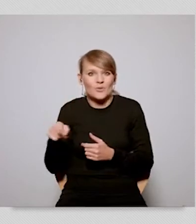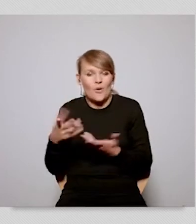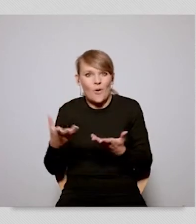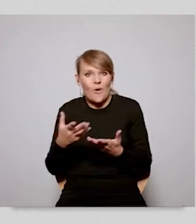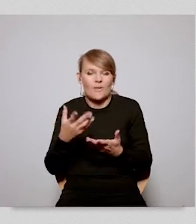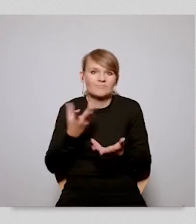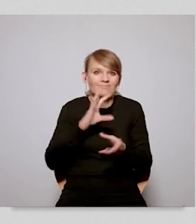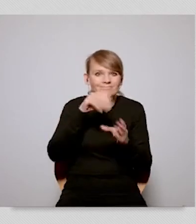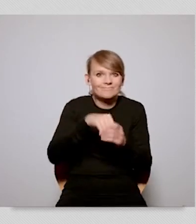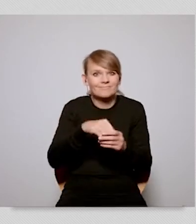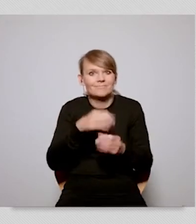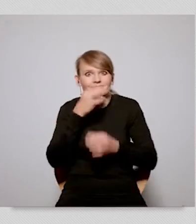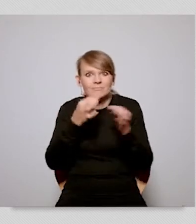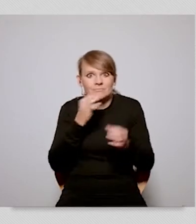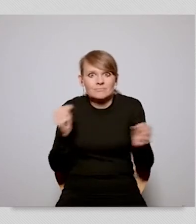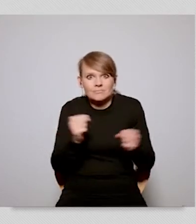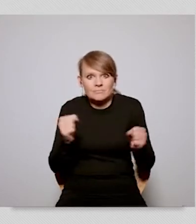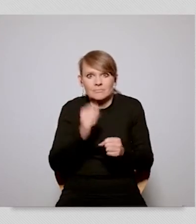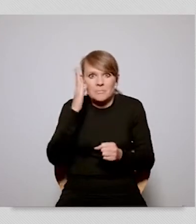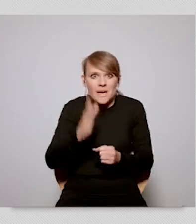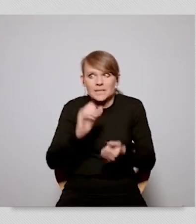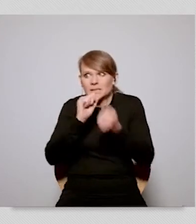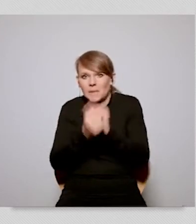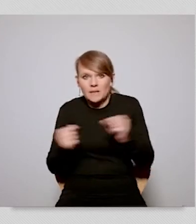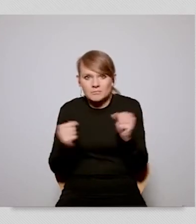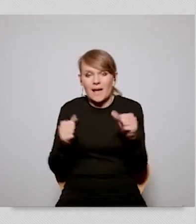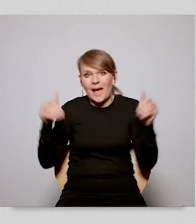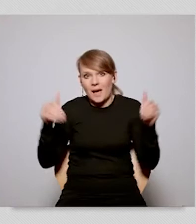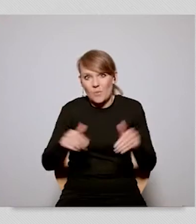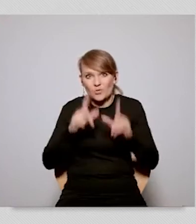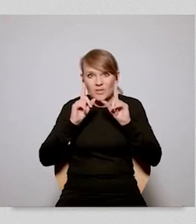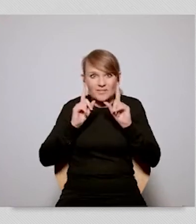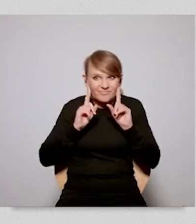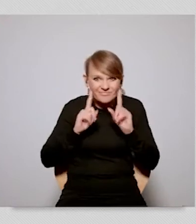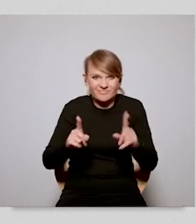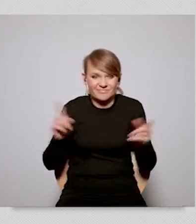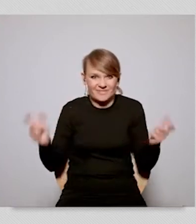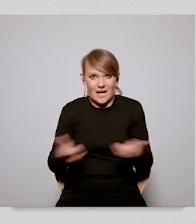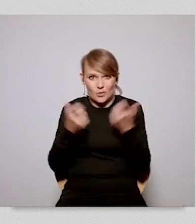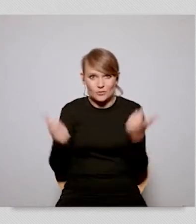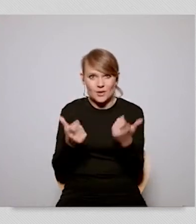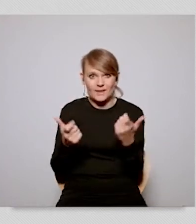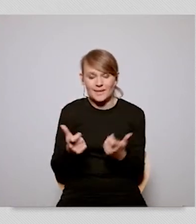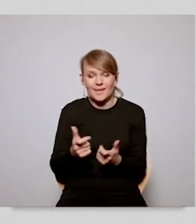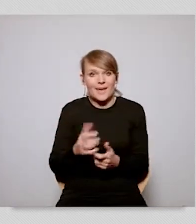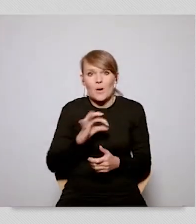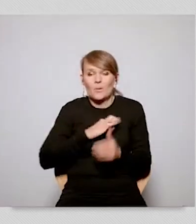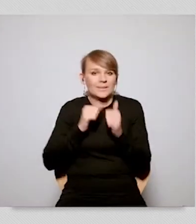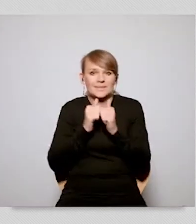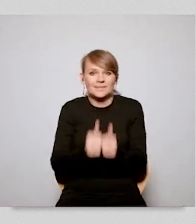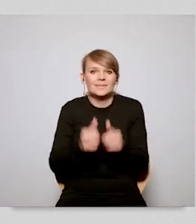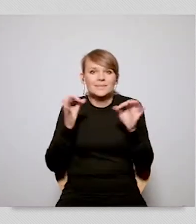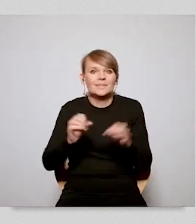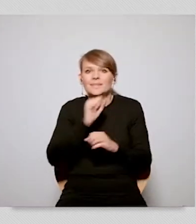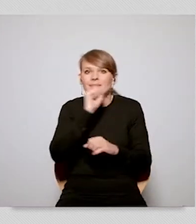czy to zagrożenie jest takie realne, no bo moim zdaniem w tej chwili w ogóle nikt nie podejmuje